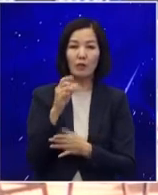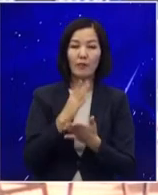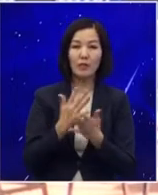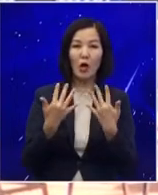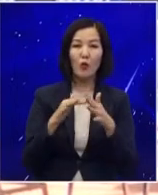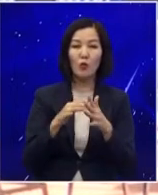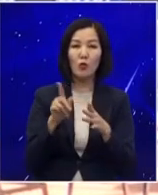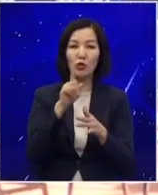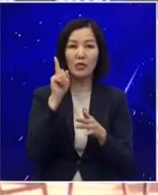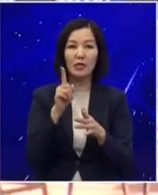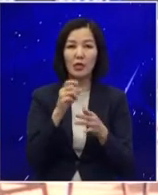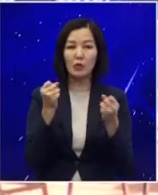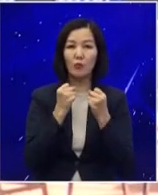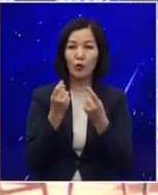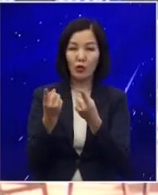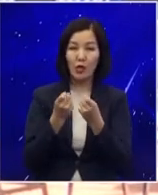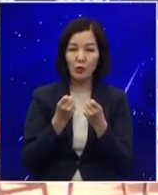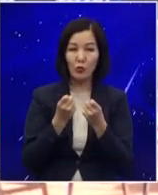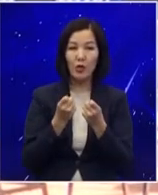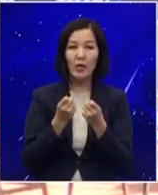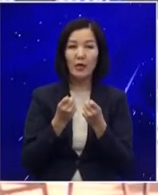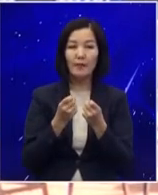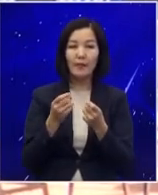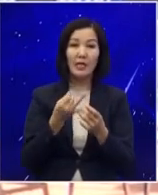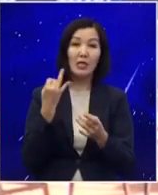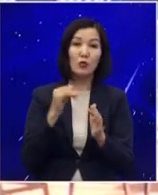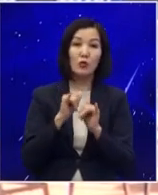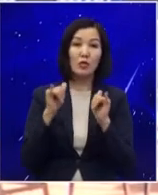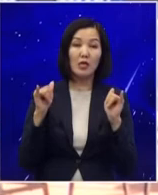жастарын осы спорт түріне тарту, қызығушыларын арттыру.